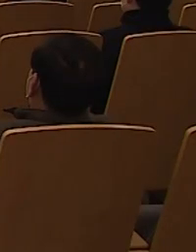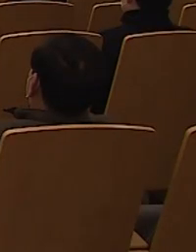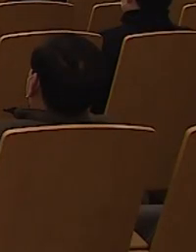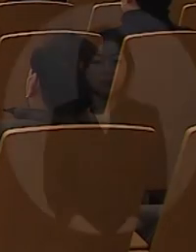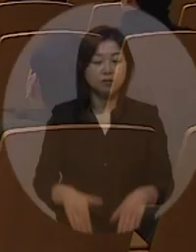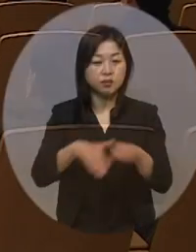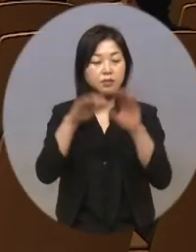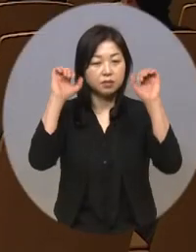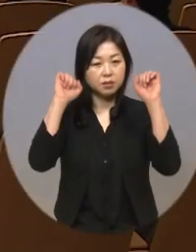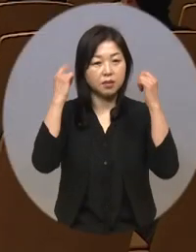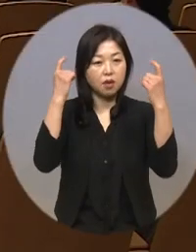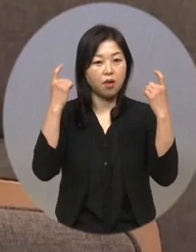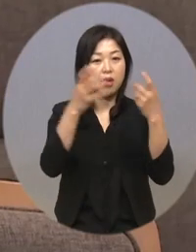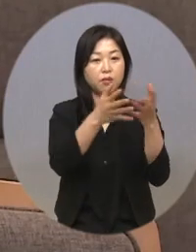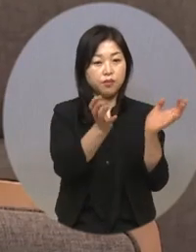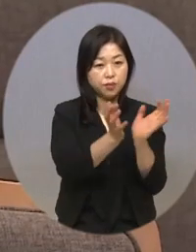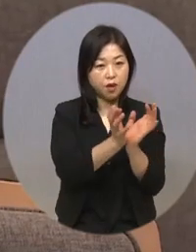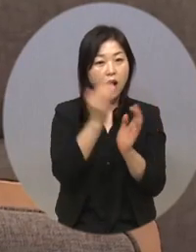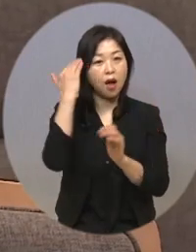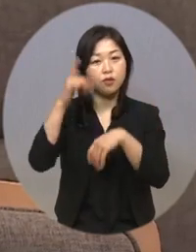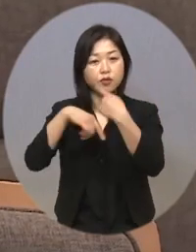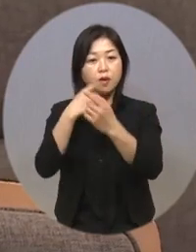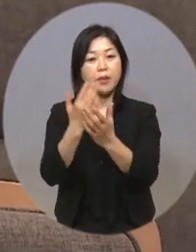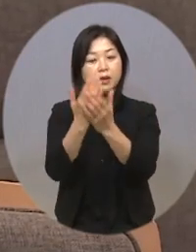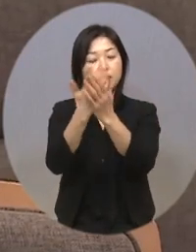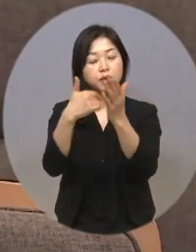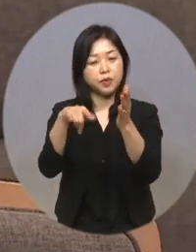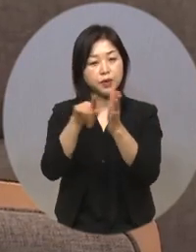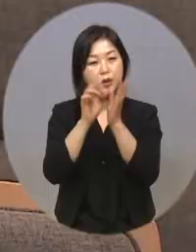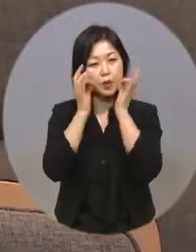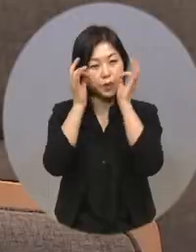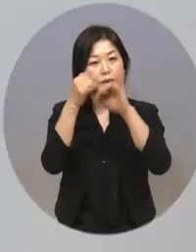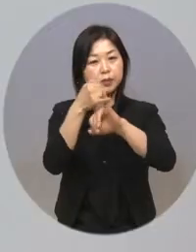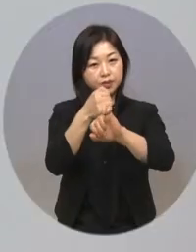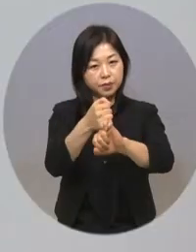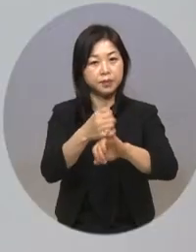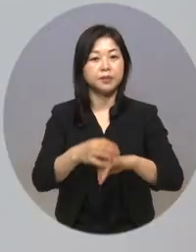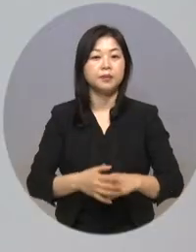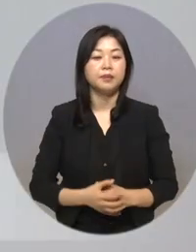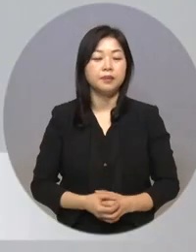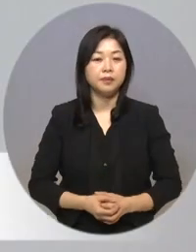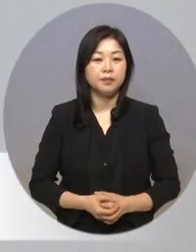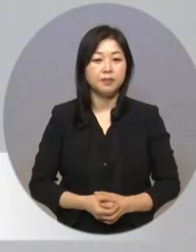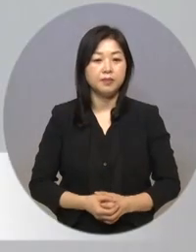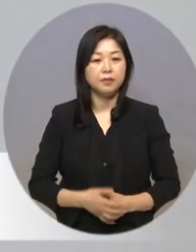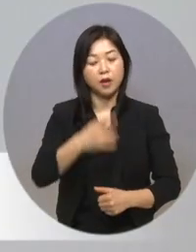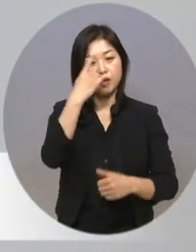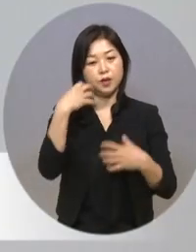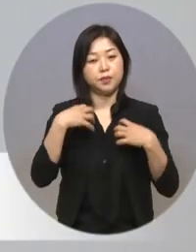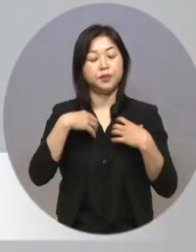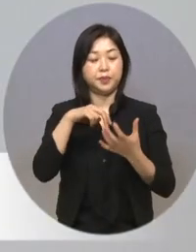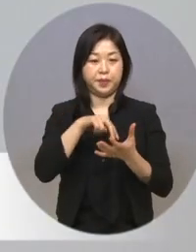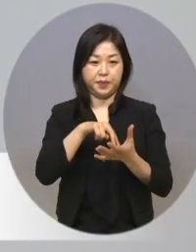문체부도 한국수어 발전을 위해 최선을 다하겠다고 밝혔습니다. 정부 차원에서